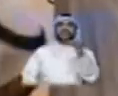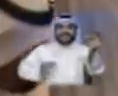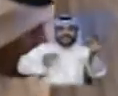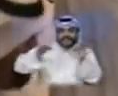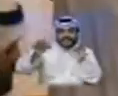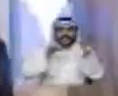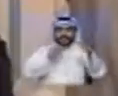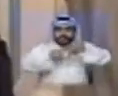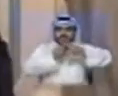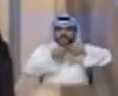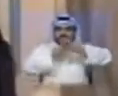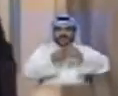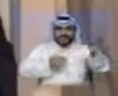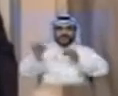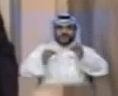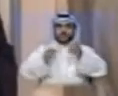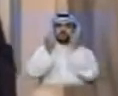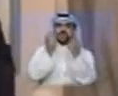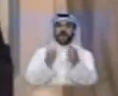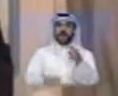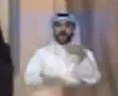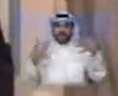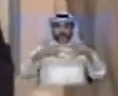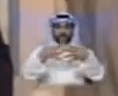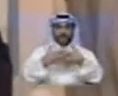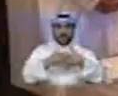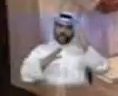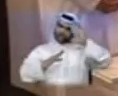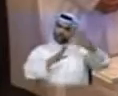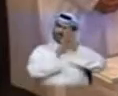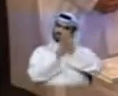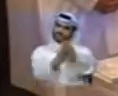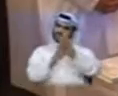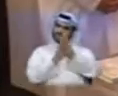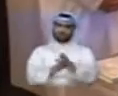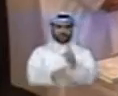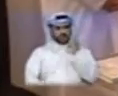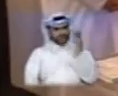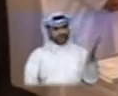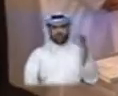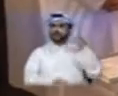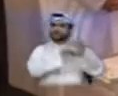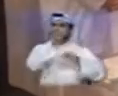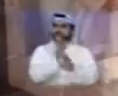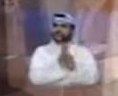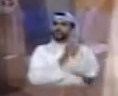وطرق استثمارها، والرعايات الكبيرة حافزة للطلبة لرفع كفاءاتهم العلمية، ما يسهم في تطور البلاد